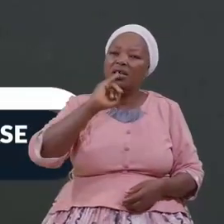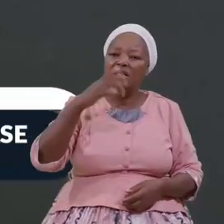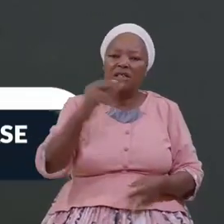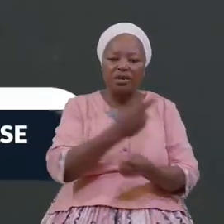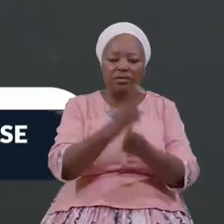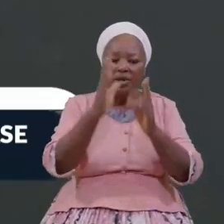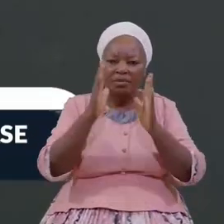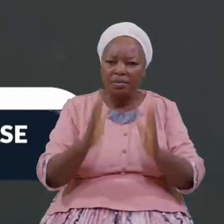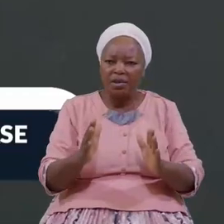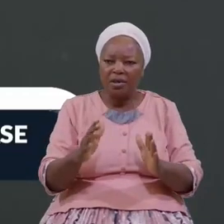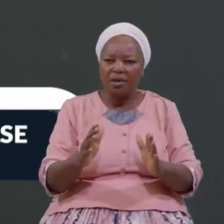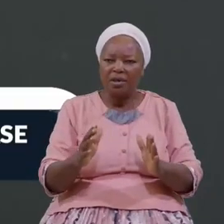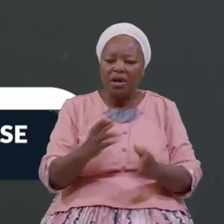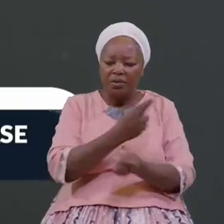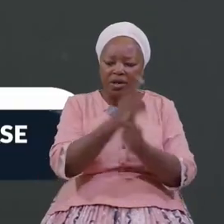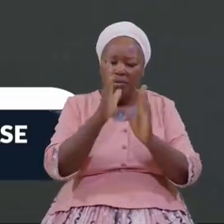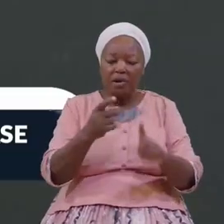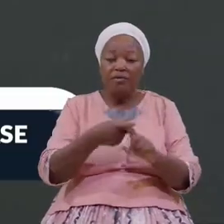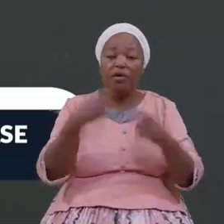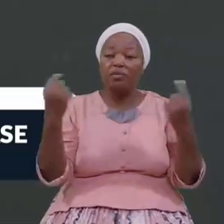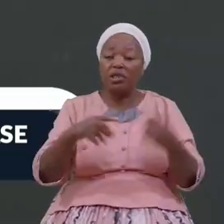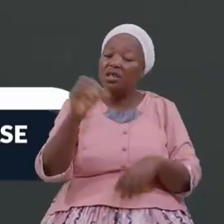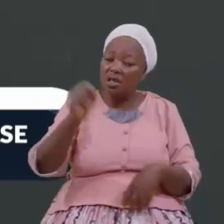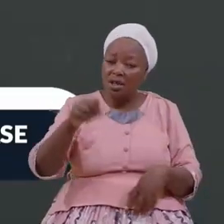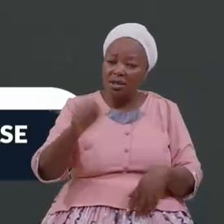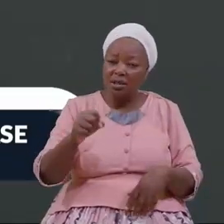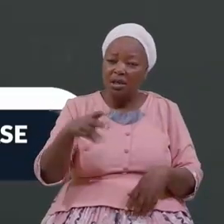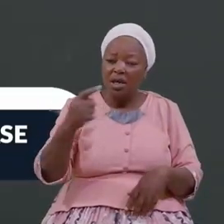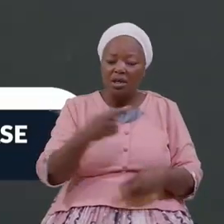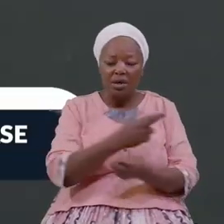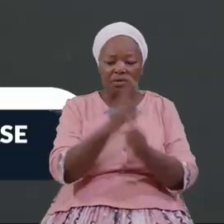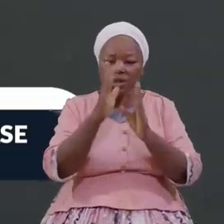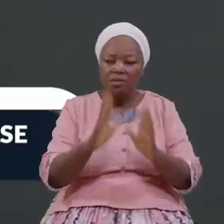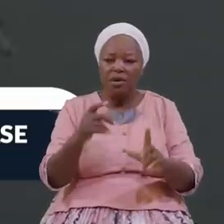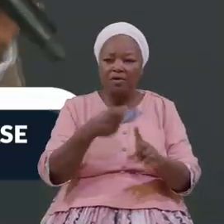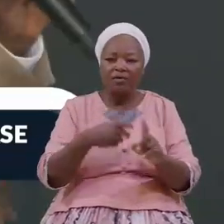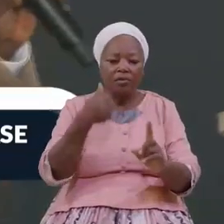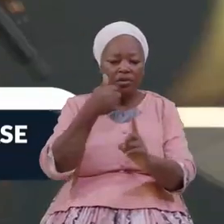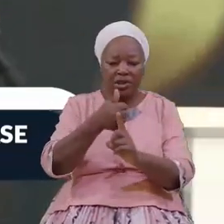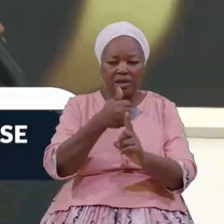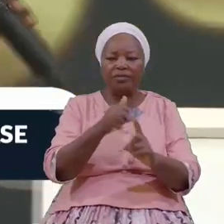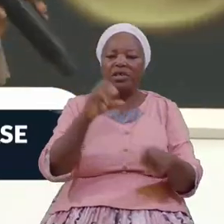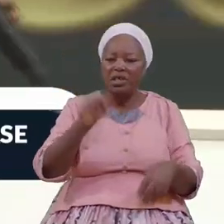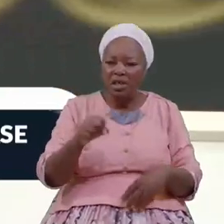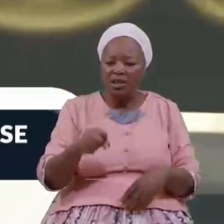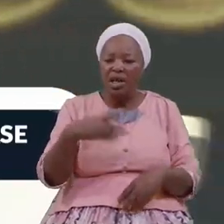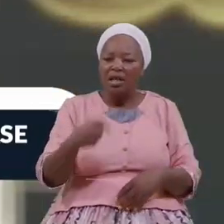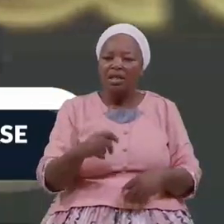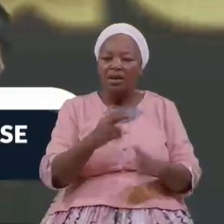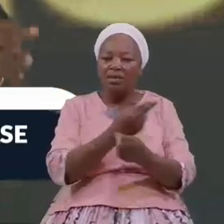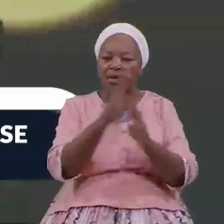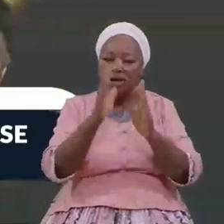Rédempteur. C'est lui qui rachète du péché, oui. Oui, il rachète du moi, oui.